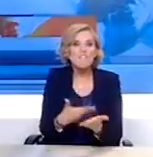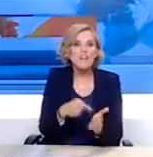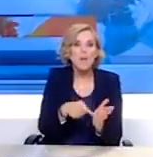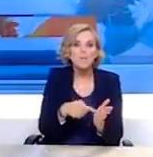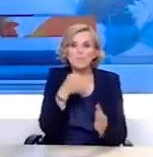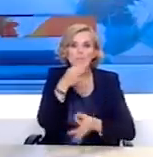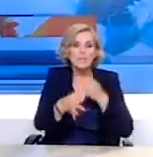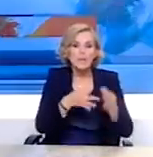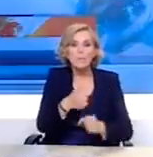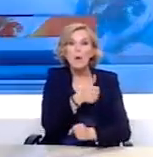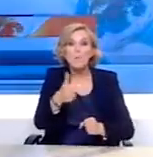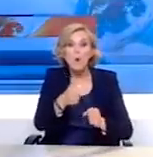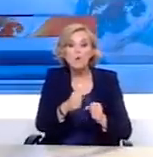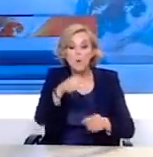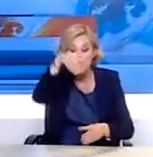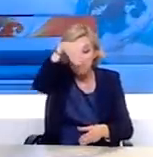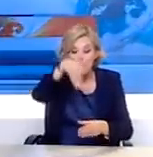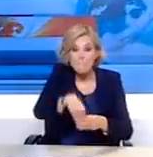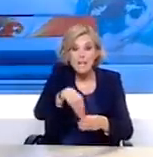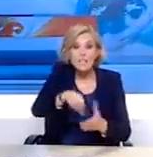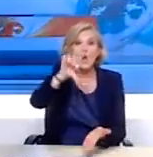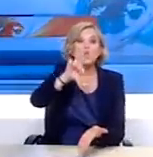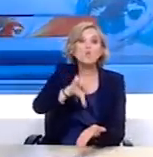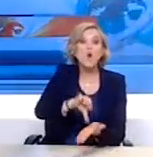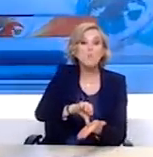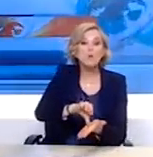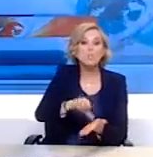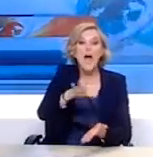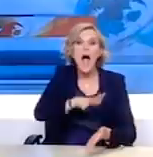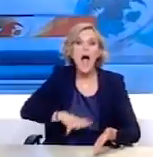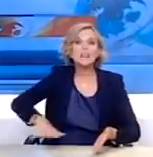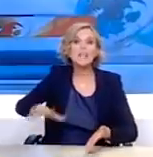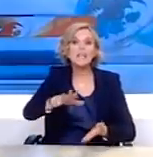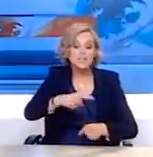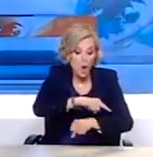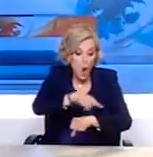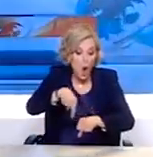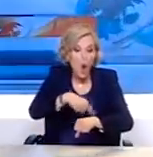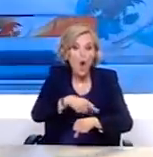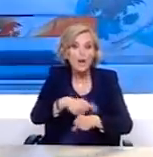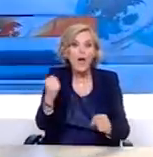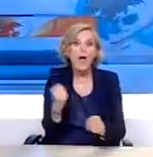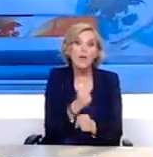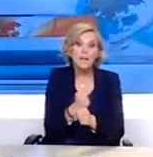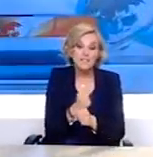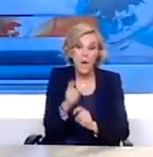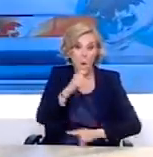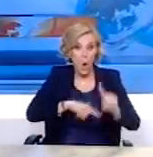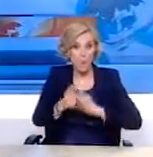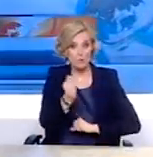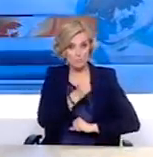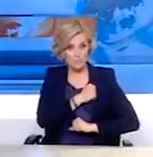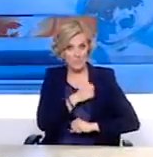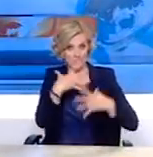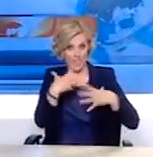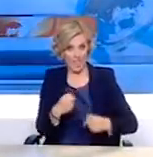αφορά αποκλειστικά και μόνο την κίνηση εντός νομού εργασίας και μόνο για τις ώρες εργασίας. Άρα να γνωρίζουν όσοι επιλέξουν να φύγουν ότι